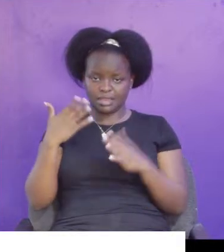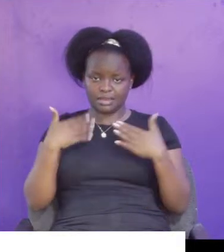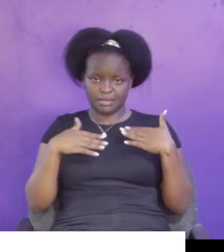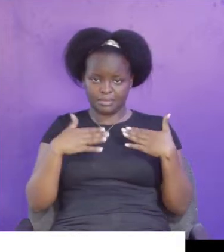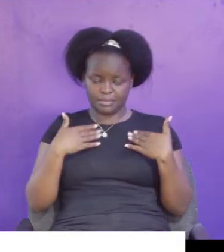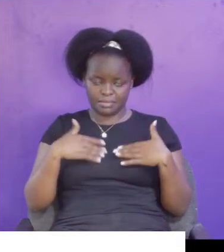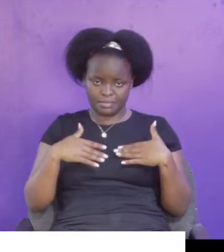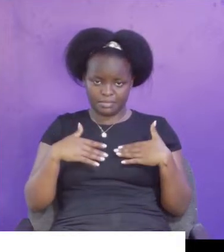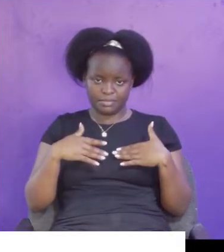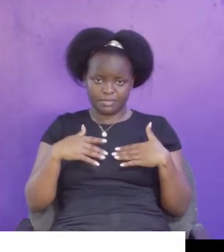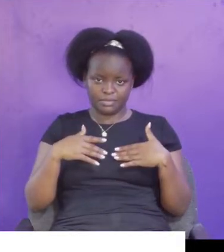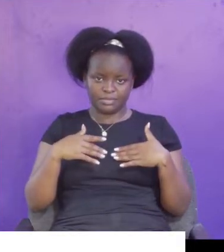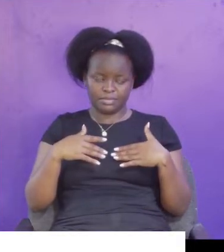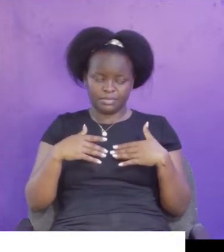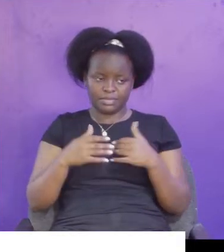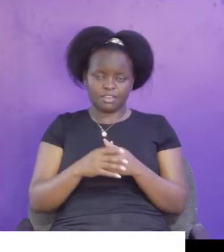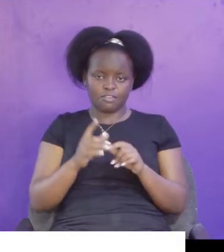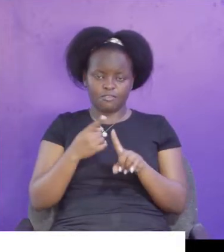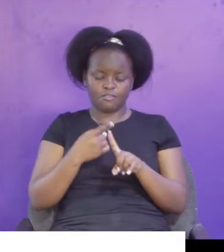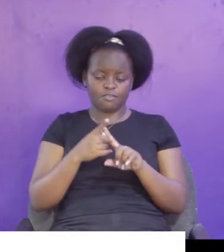kutoka kona zote